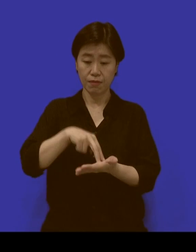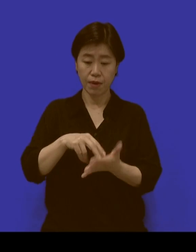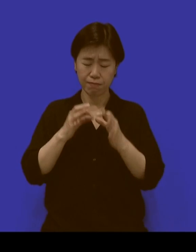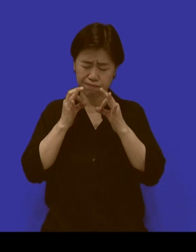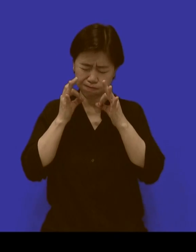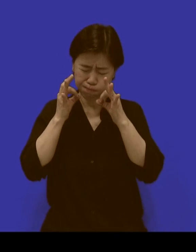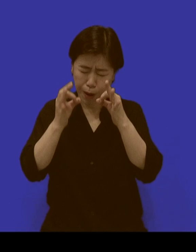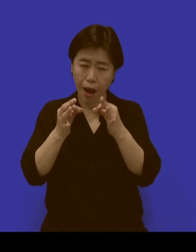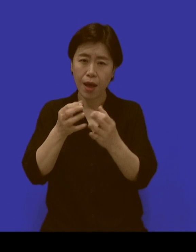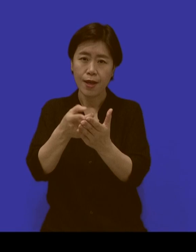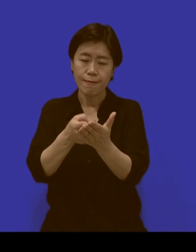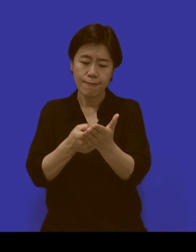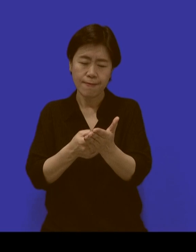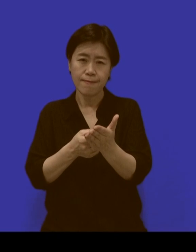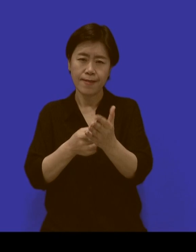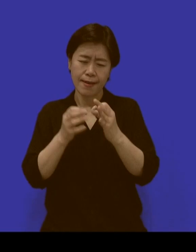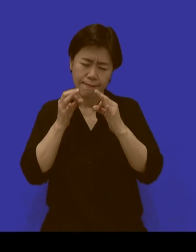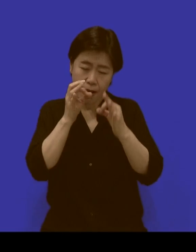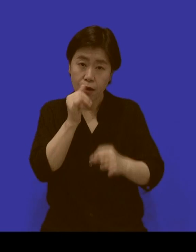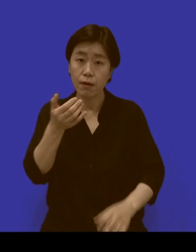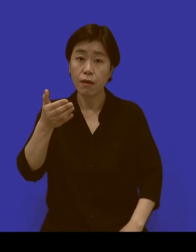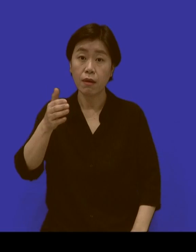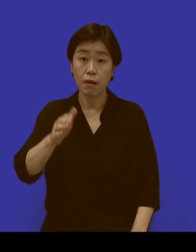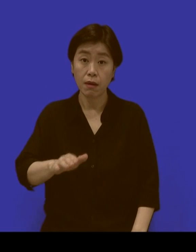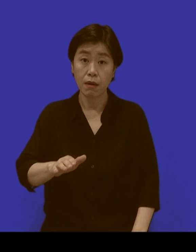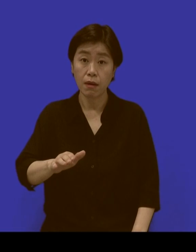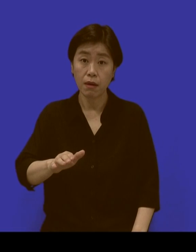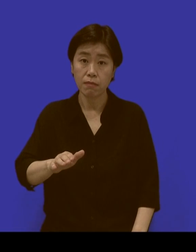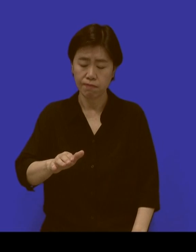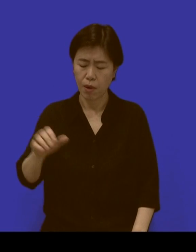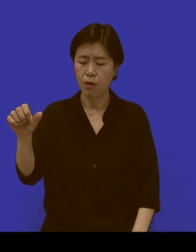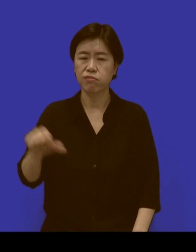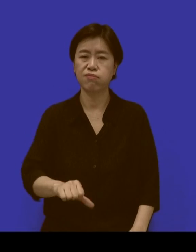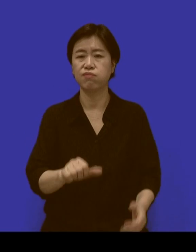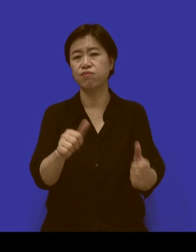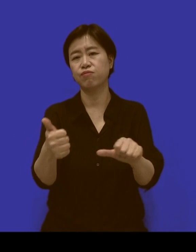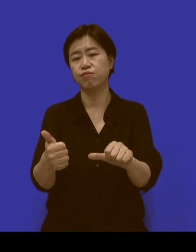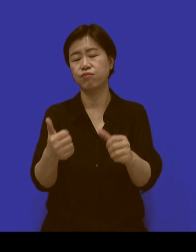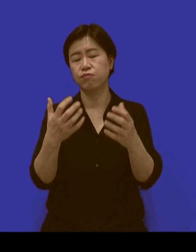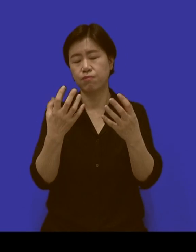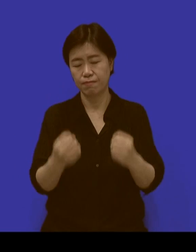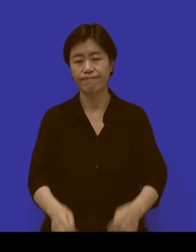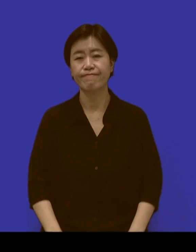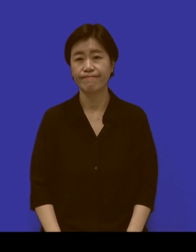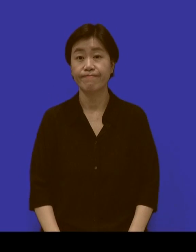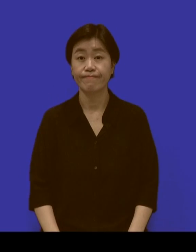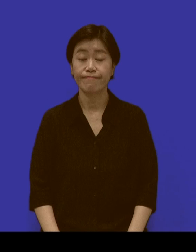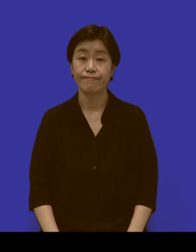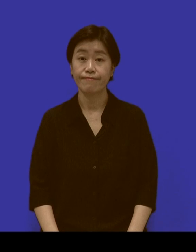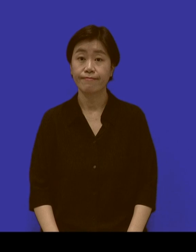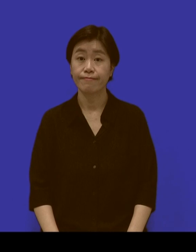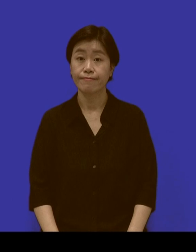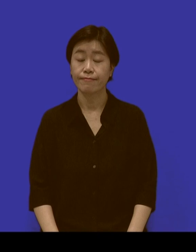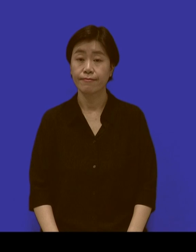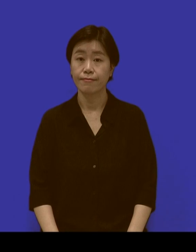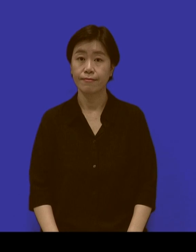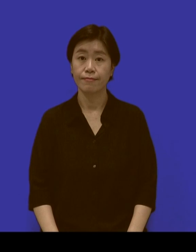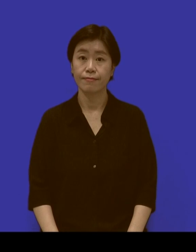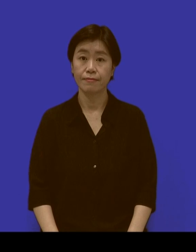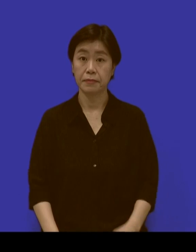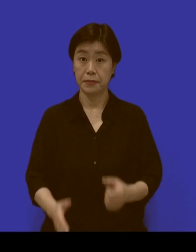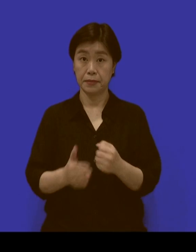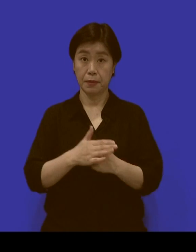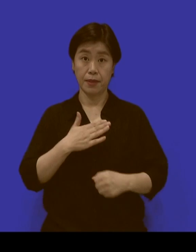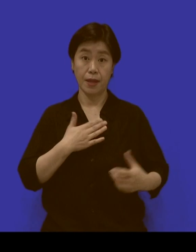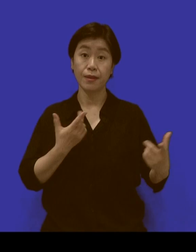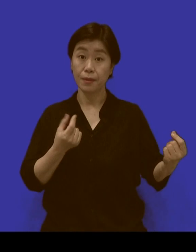환자들도 최선을 다해 치료를 받았음에도 불구하고 또 돌아가신 분들이 많기 때문에 사실은 이제 저와